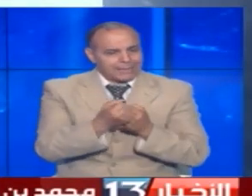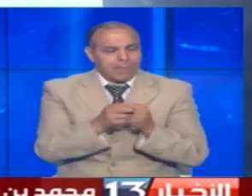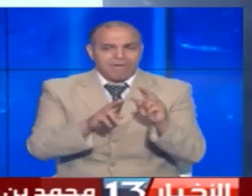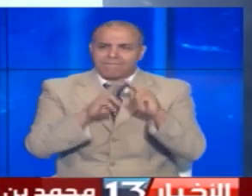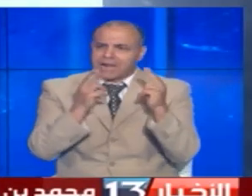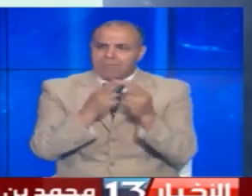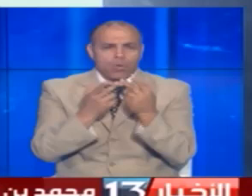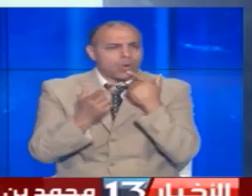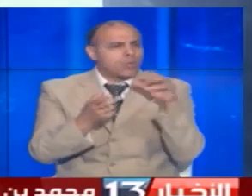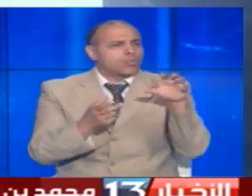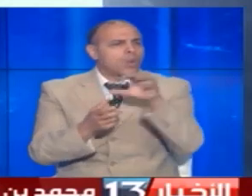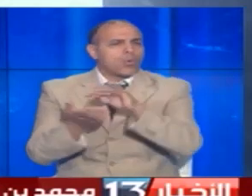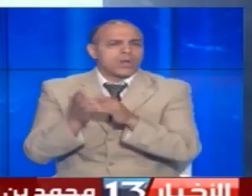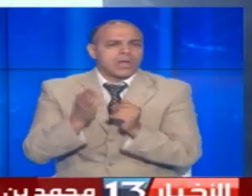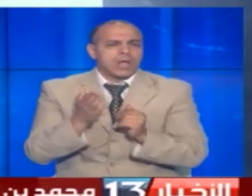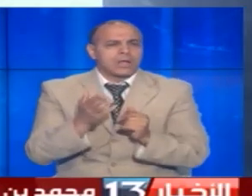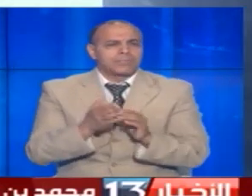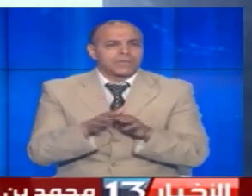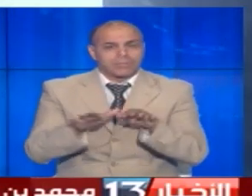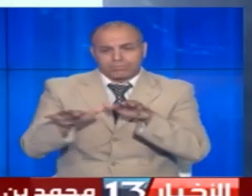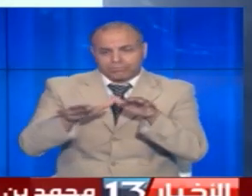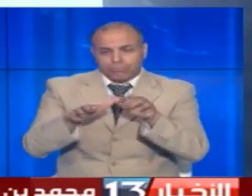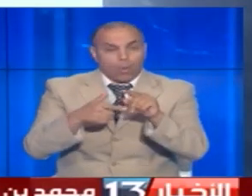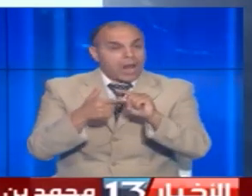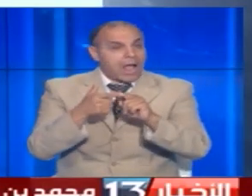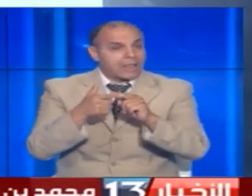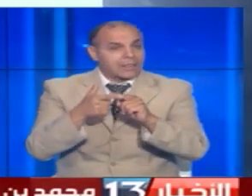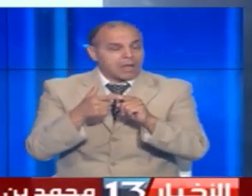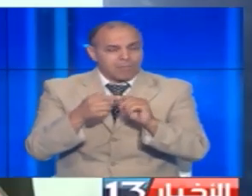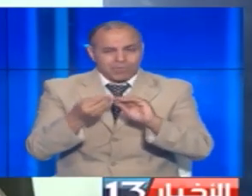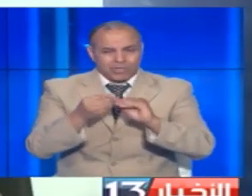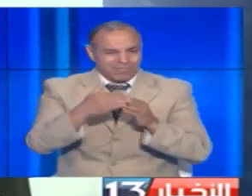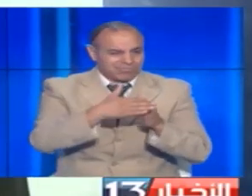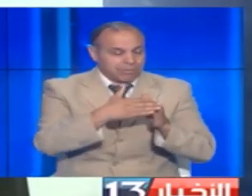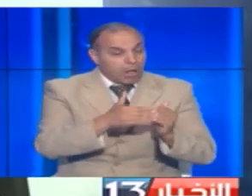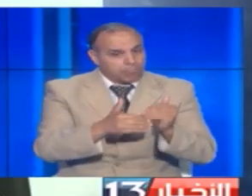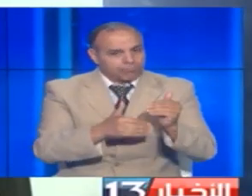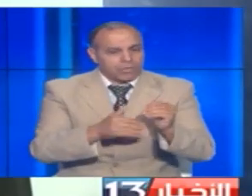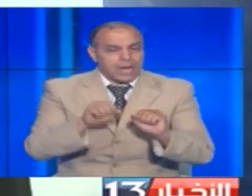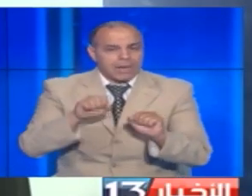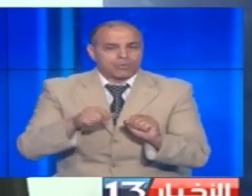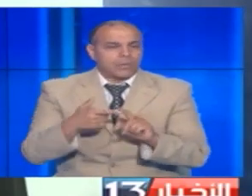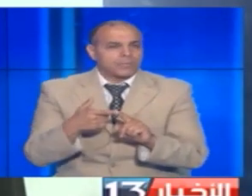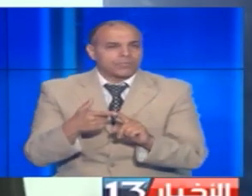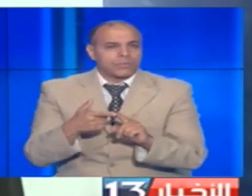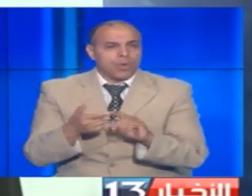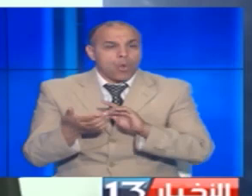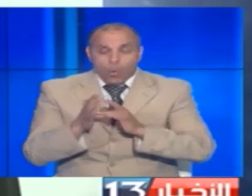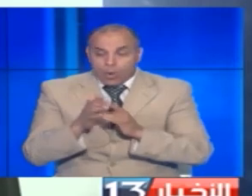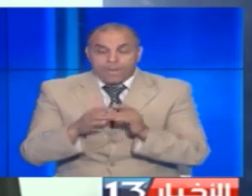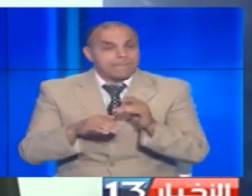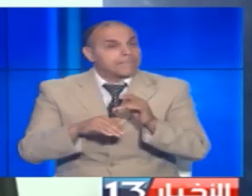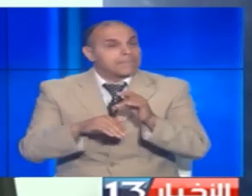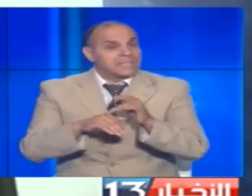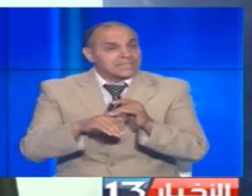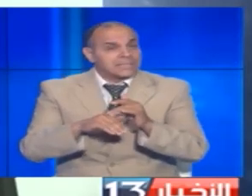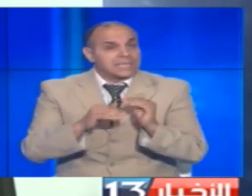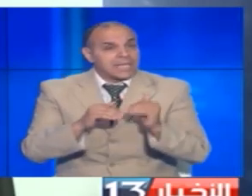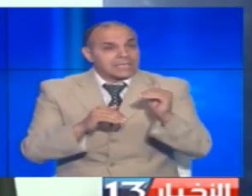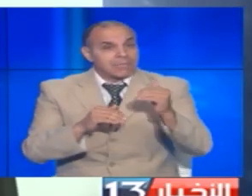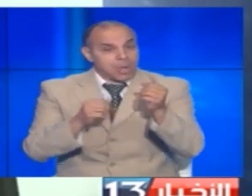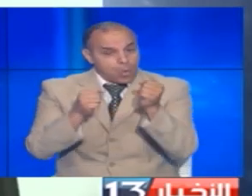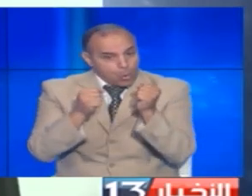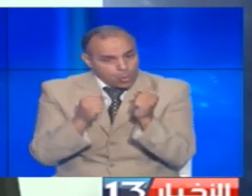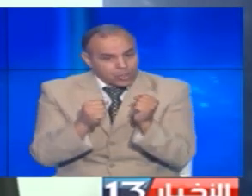في اه تخطي هذه العقبات فيما يخص كذلك كل ما يخص اه تنميه القدرات